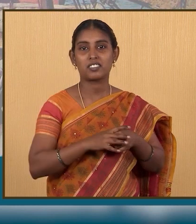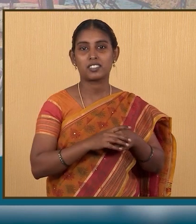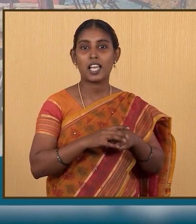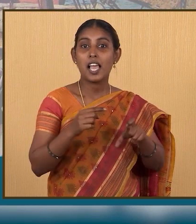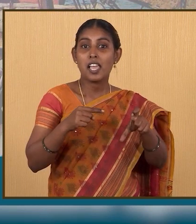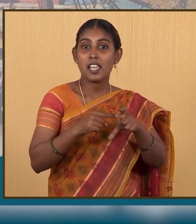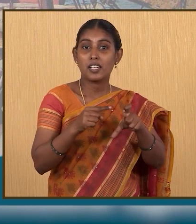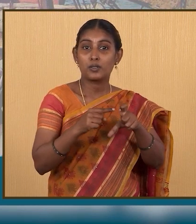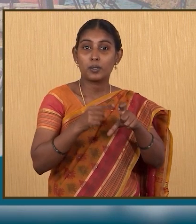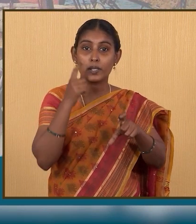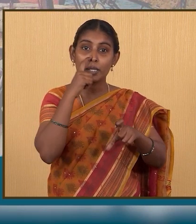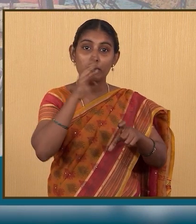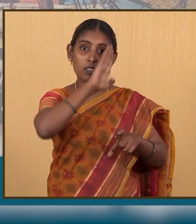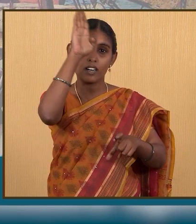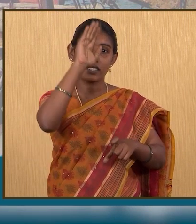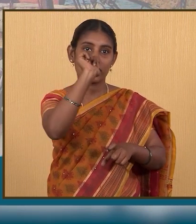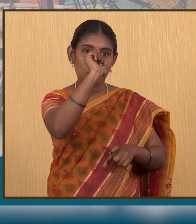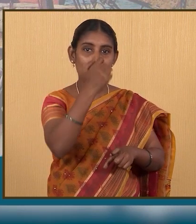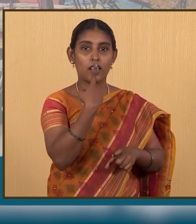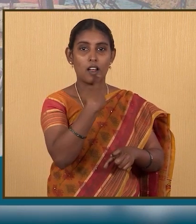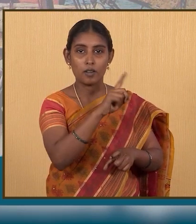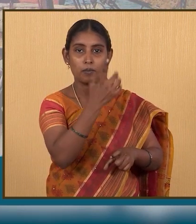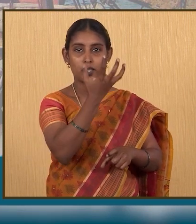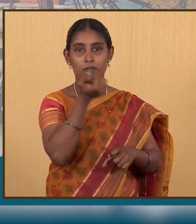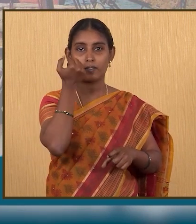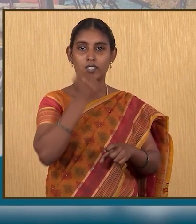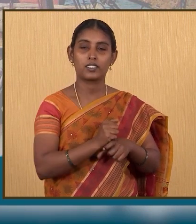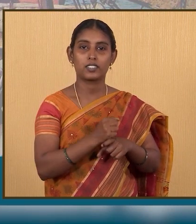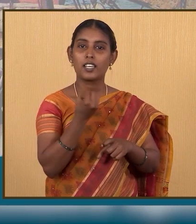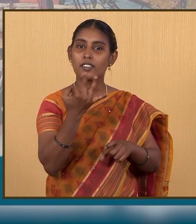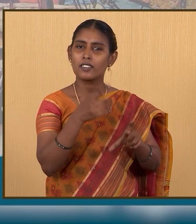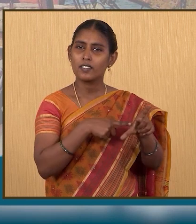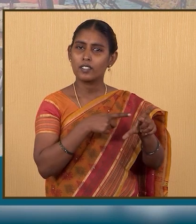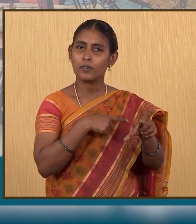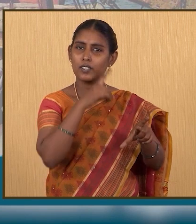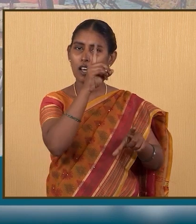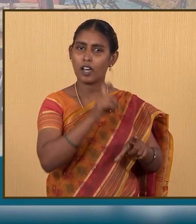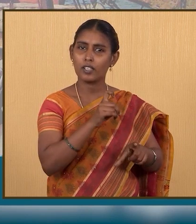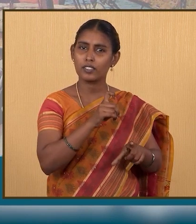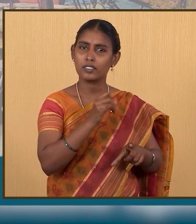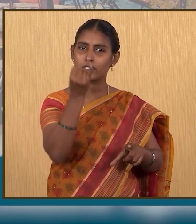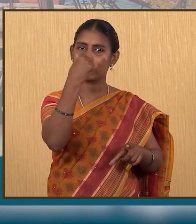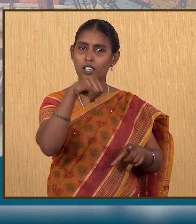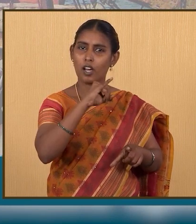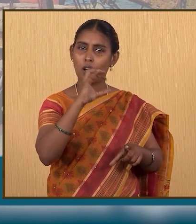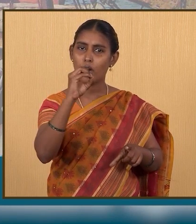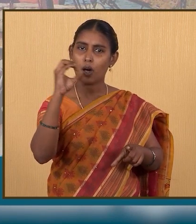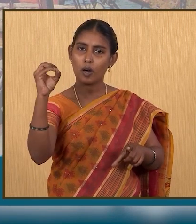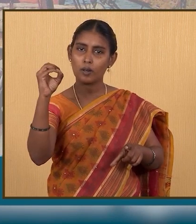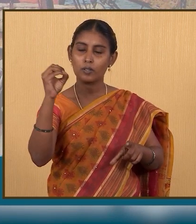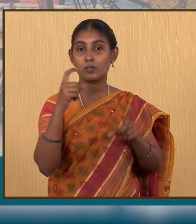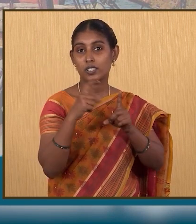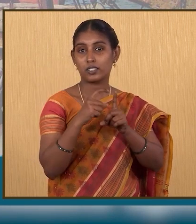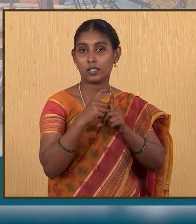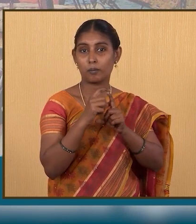மகாராணி எலிசபெத் கிட்ட அனுமதி வாங்கினாங்க. எந்த வருஷம் வாங்கினாங்கன்னு பார்த்தா,